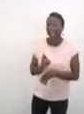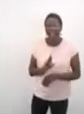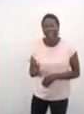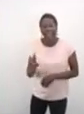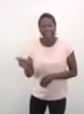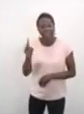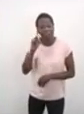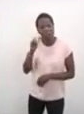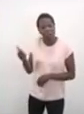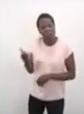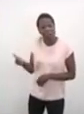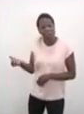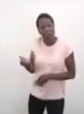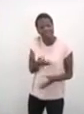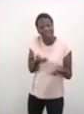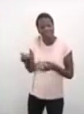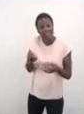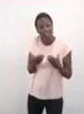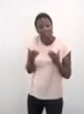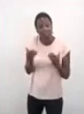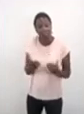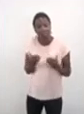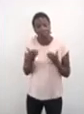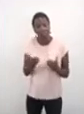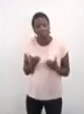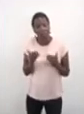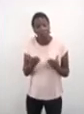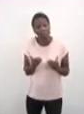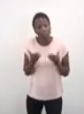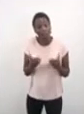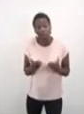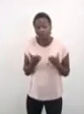en récurrence et en répétition chronique